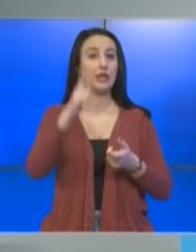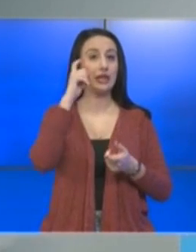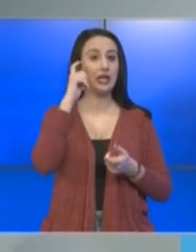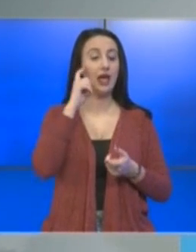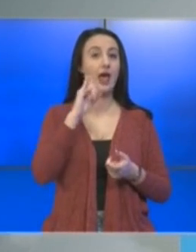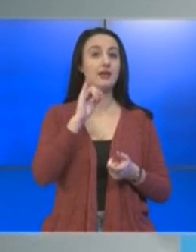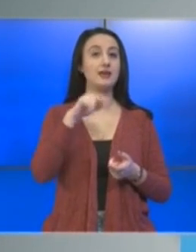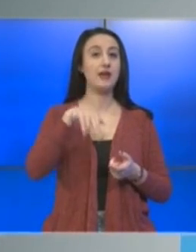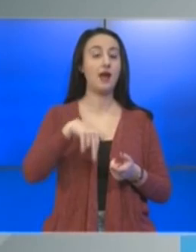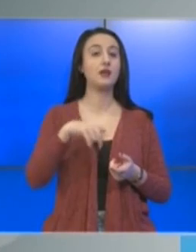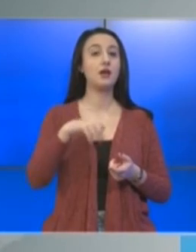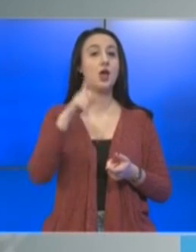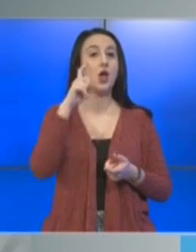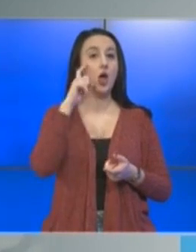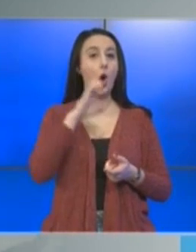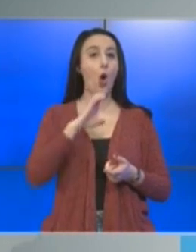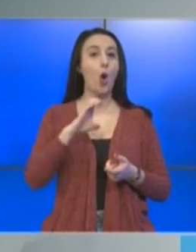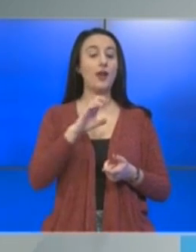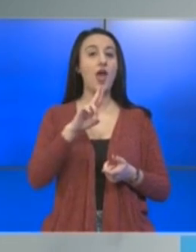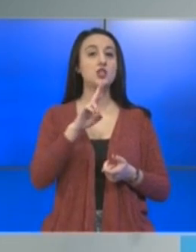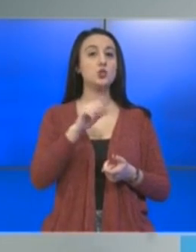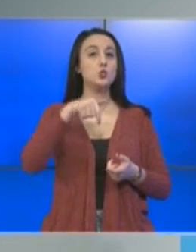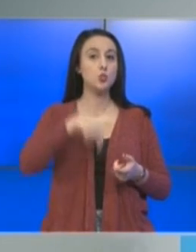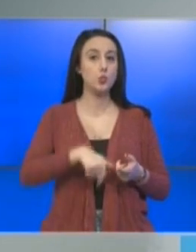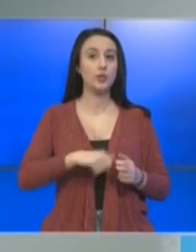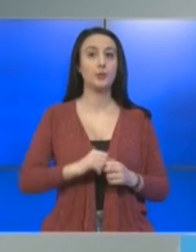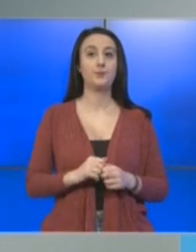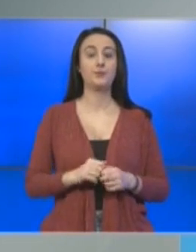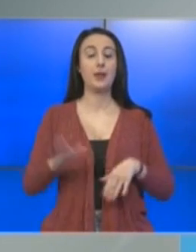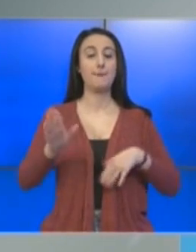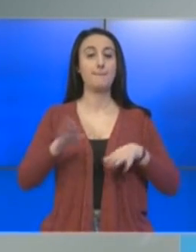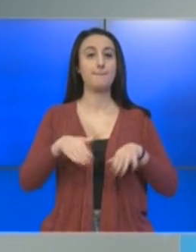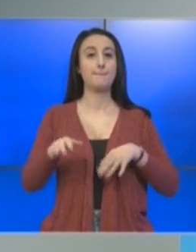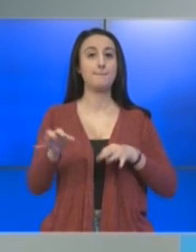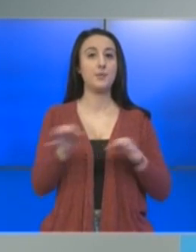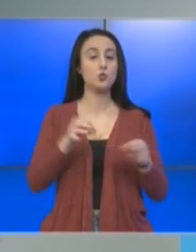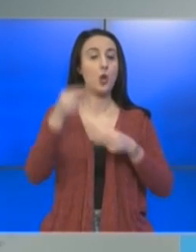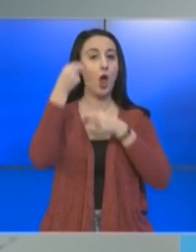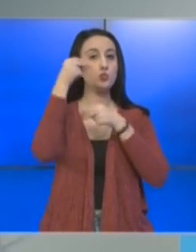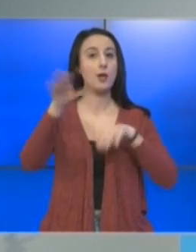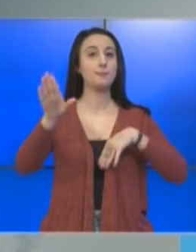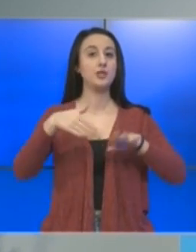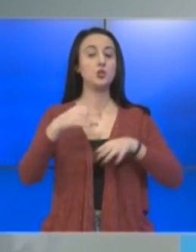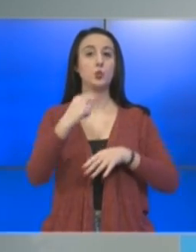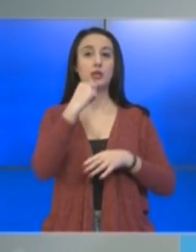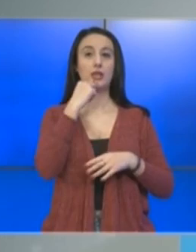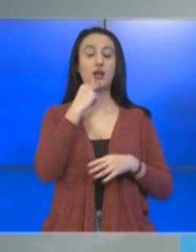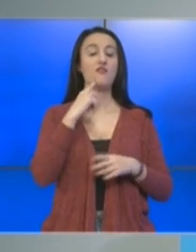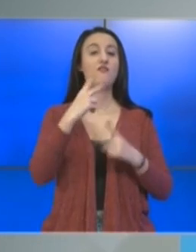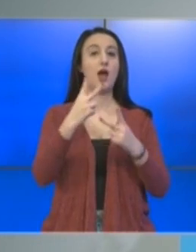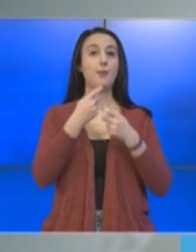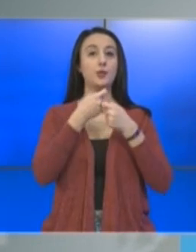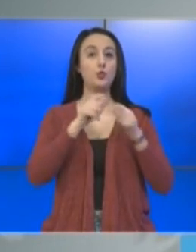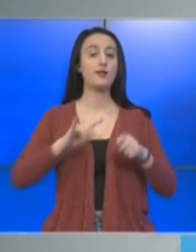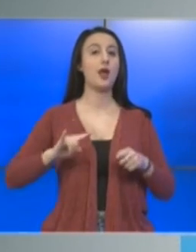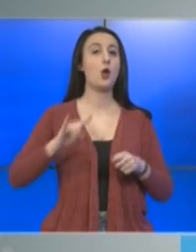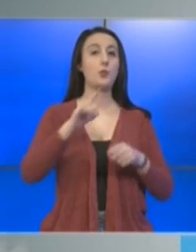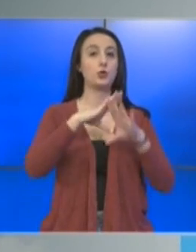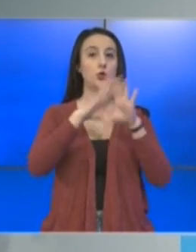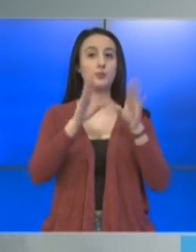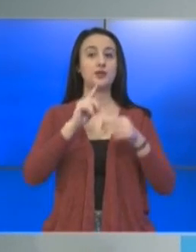Măsura opririi zborurilor a fost anunțată de ministrul de interne Marcel Vela și este valabilă pentru toate aeroporturile din România. Se